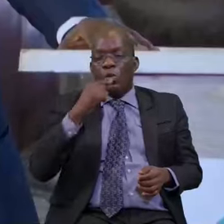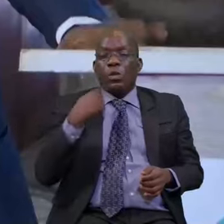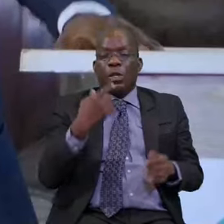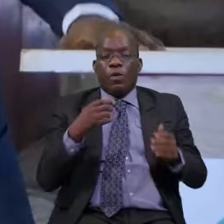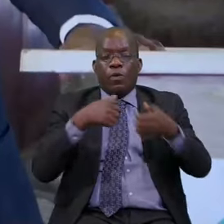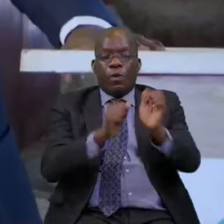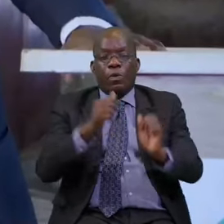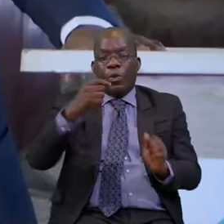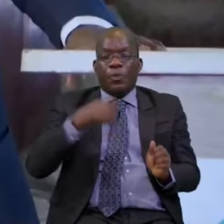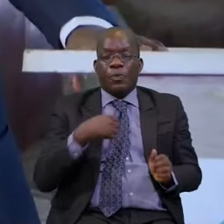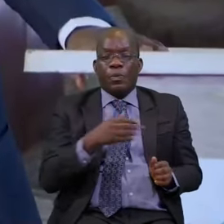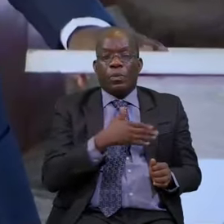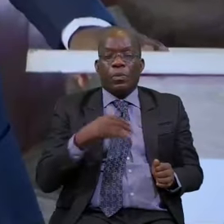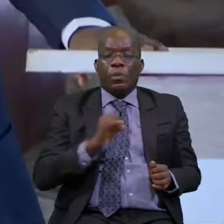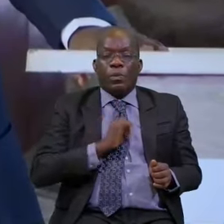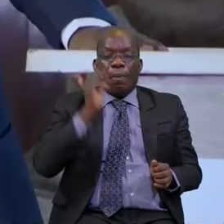suis-moi,